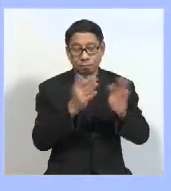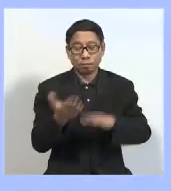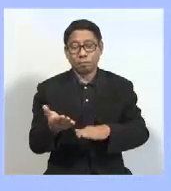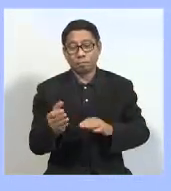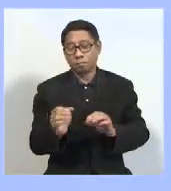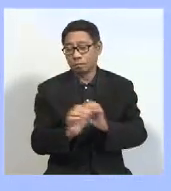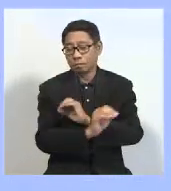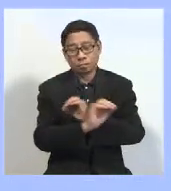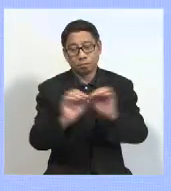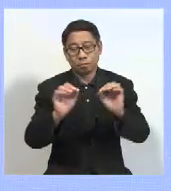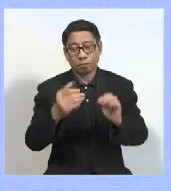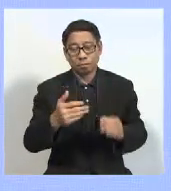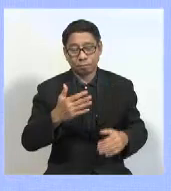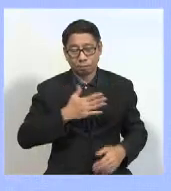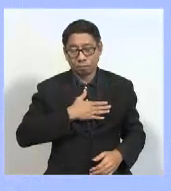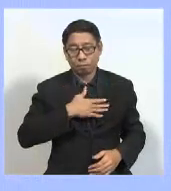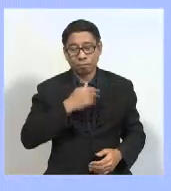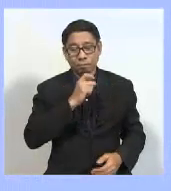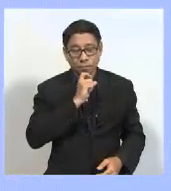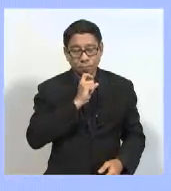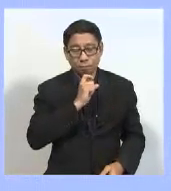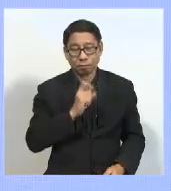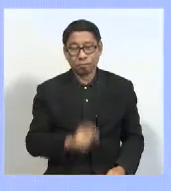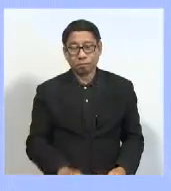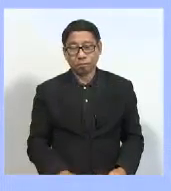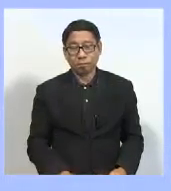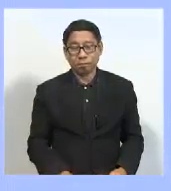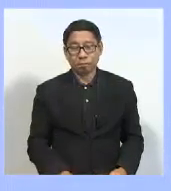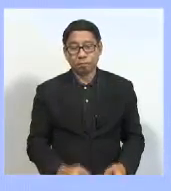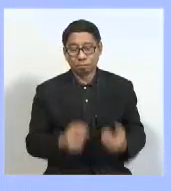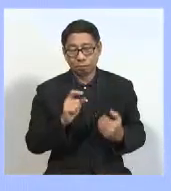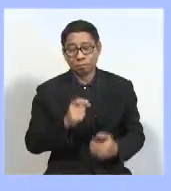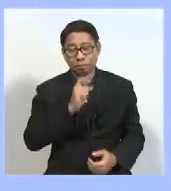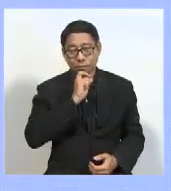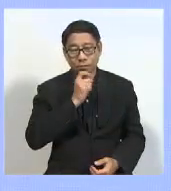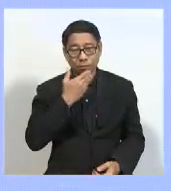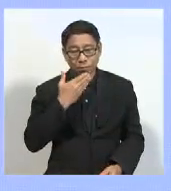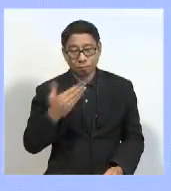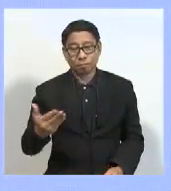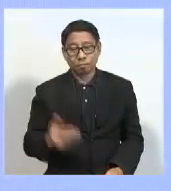มันไม่มีล่มอ่ะแต่ผมยืนอยู่ตรงนี้ไม่มีล่มนะยังต้องยืนอยู่ให้ได้